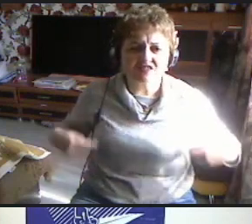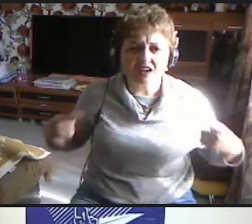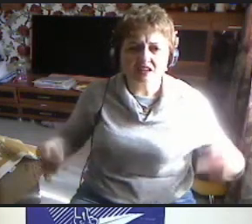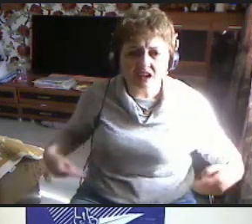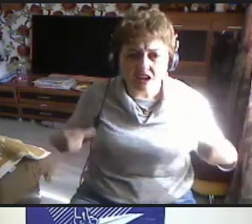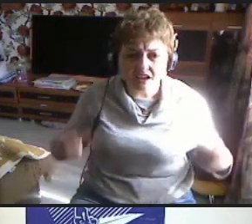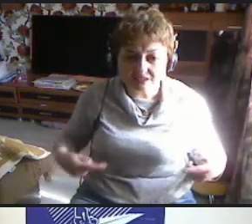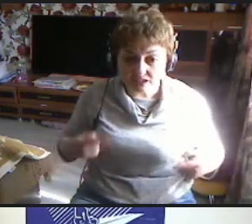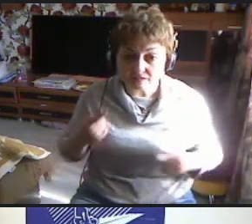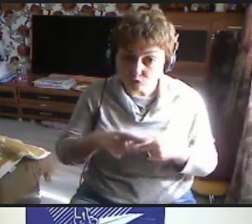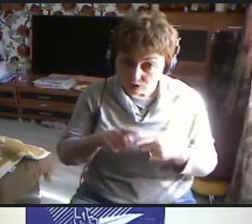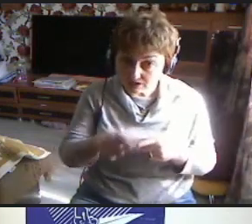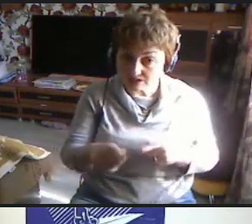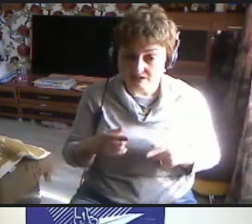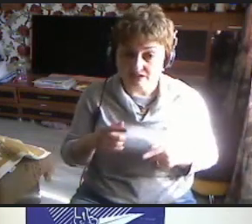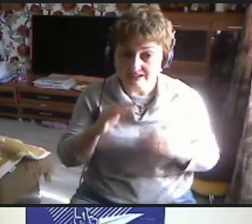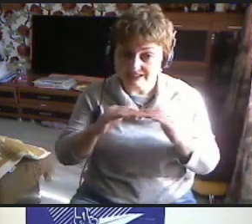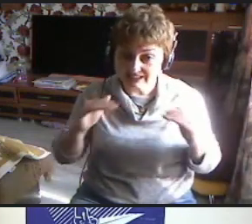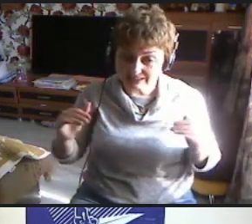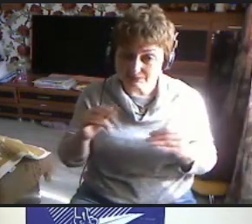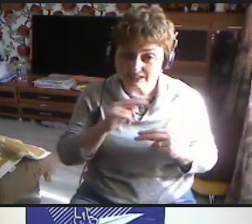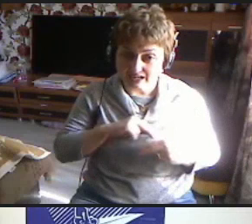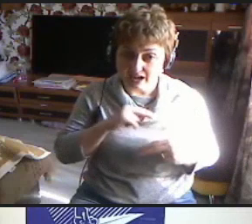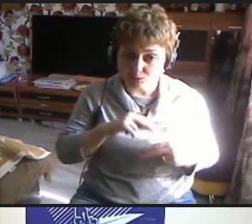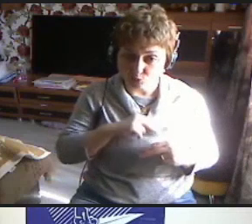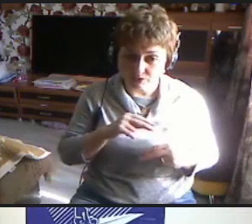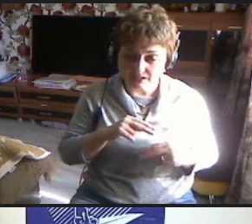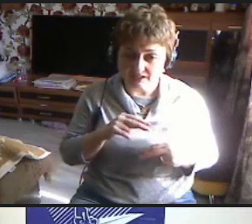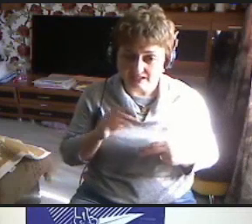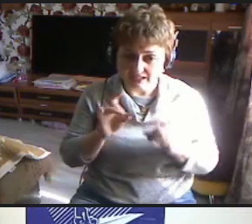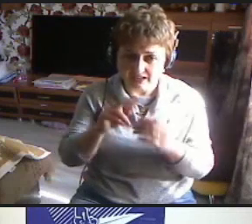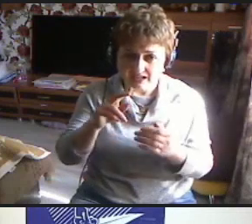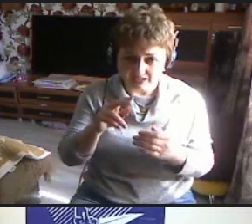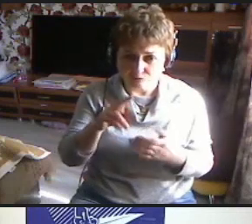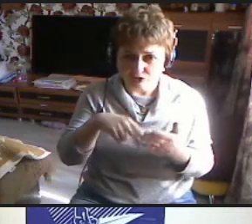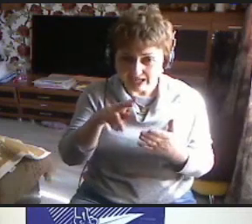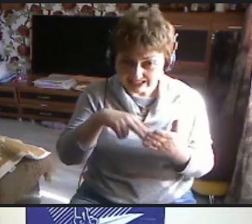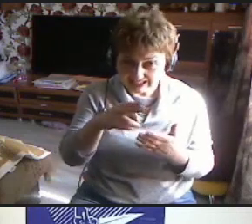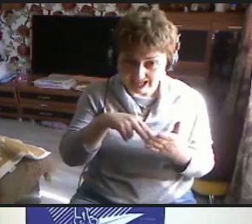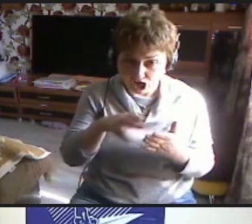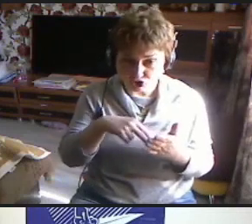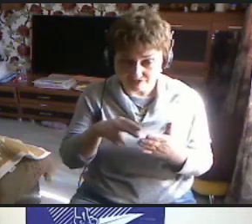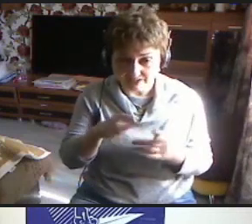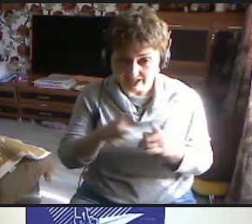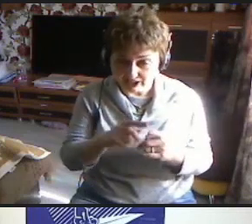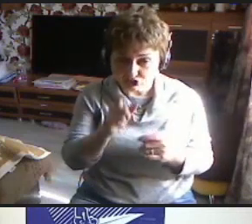вот с детьми как бы работать над вот раскрашенными таких человечков, параллельно поясняя, что и